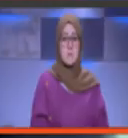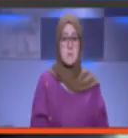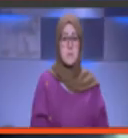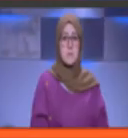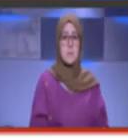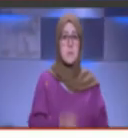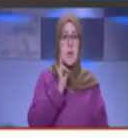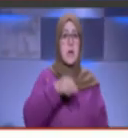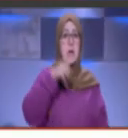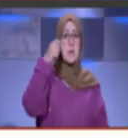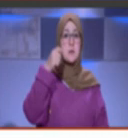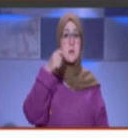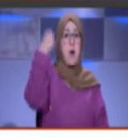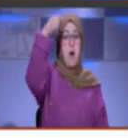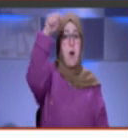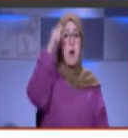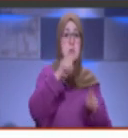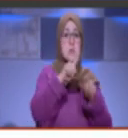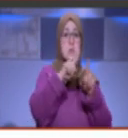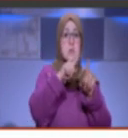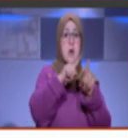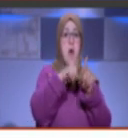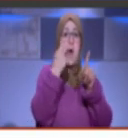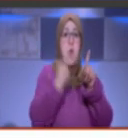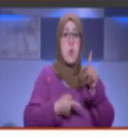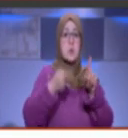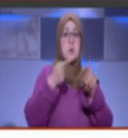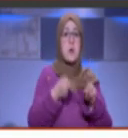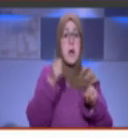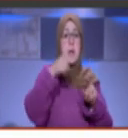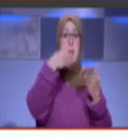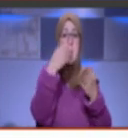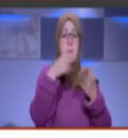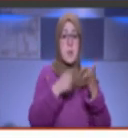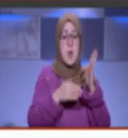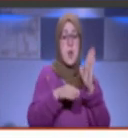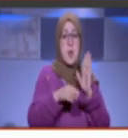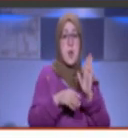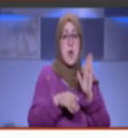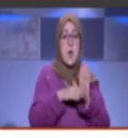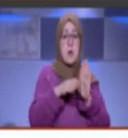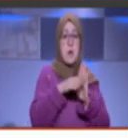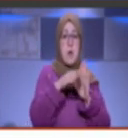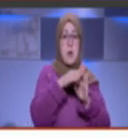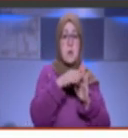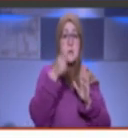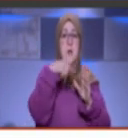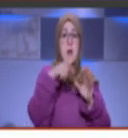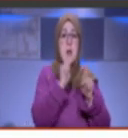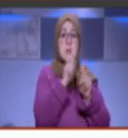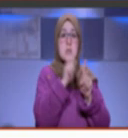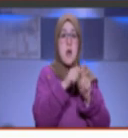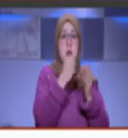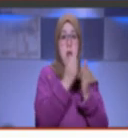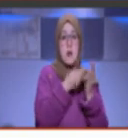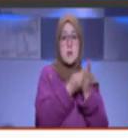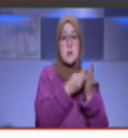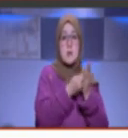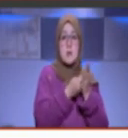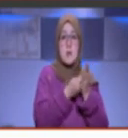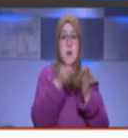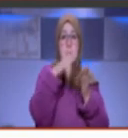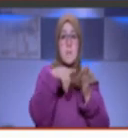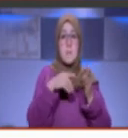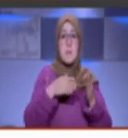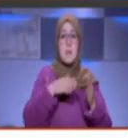أكد رئيس الوزراء مصطفى مدبولي أن إجراءات الإصلاح الاقتصادي خلال السنوات الأخيرة أعطت القدرة للدولة على تحمل تداعيات